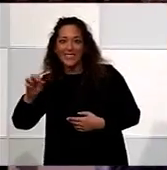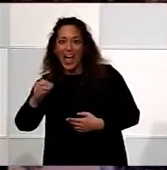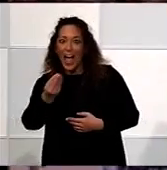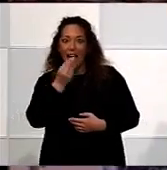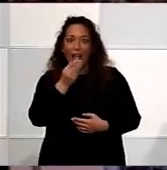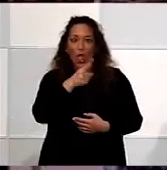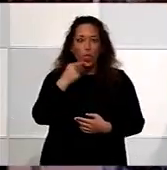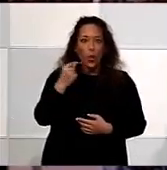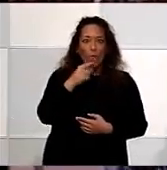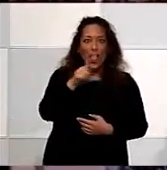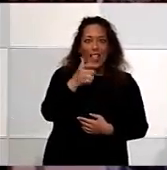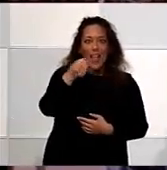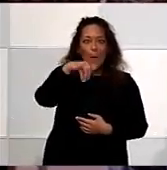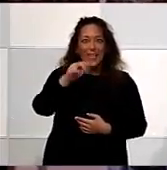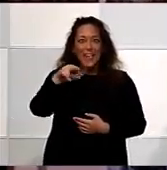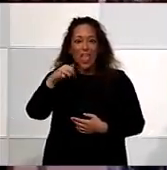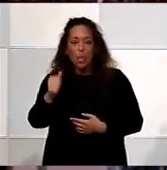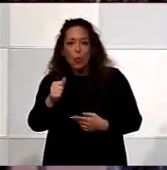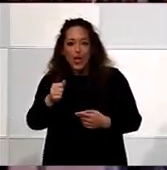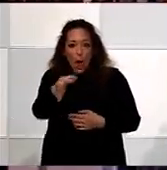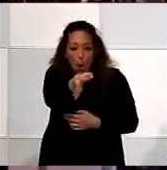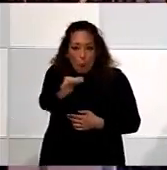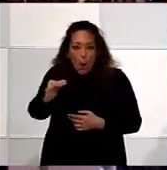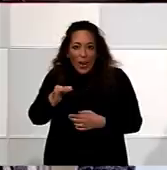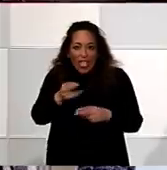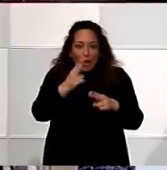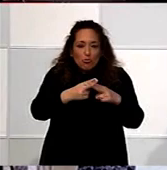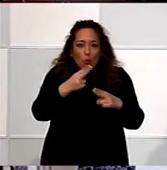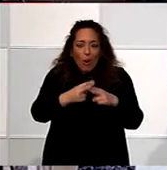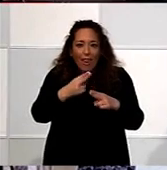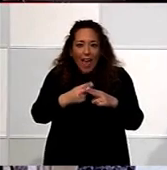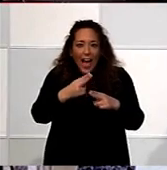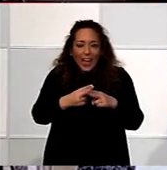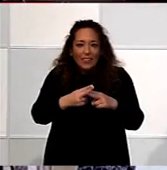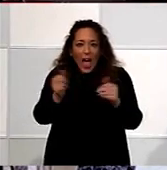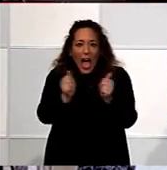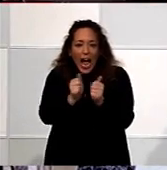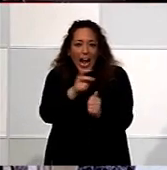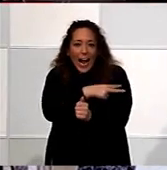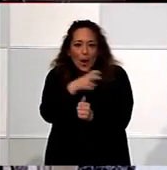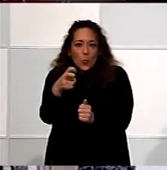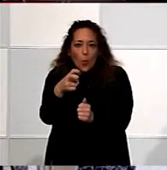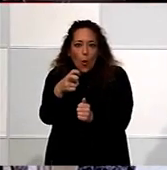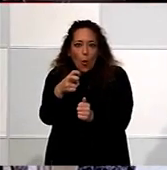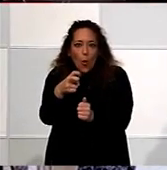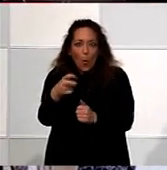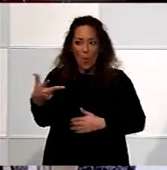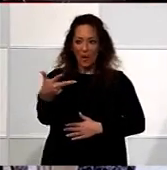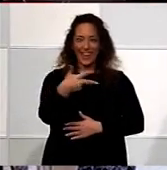llaminadures, les monedes de xocolata, el carbó, i tots tres